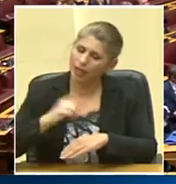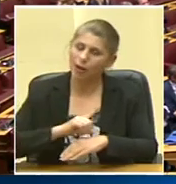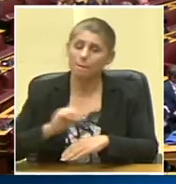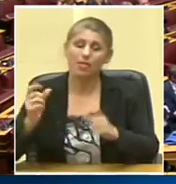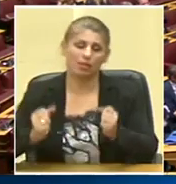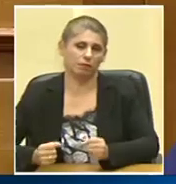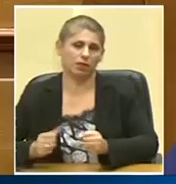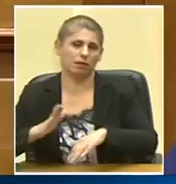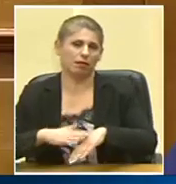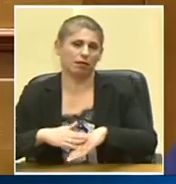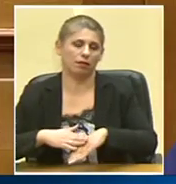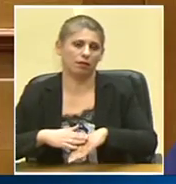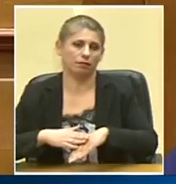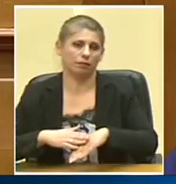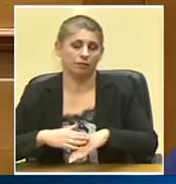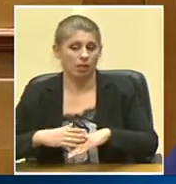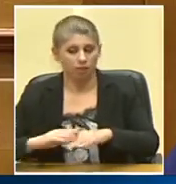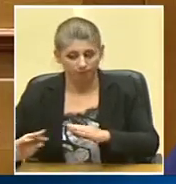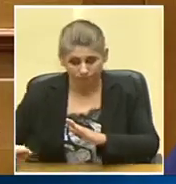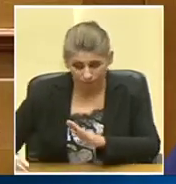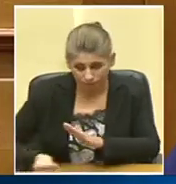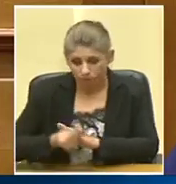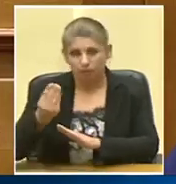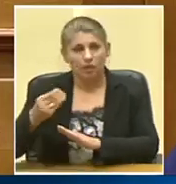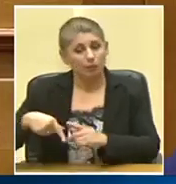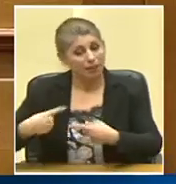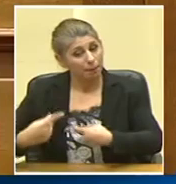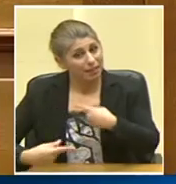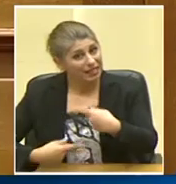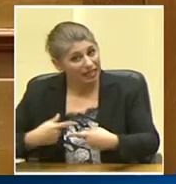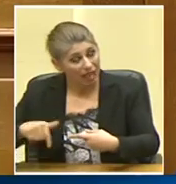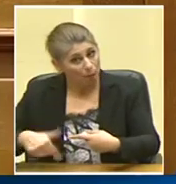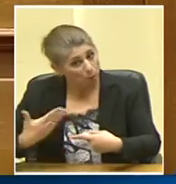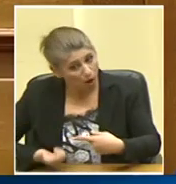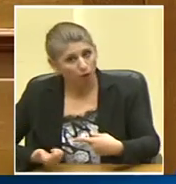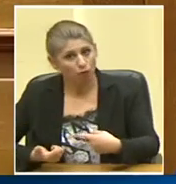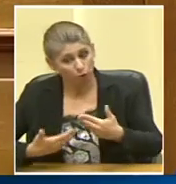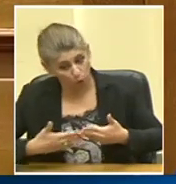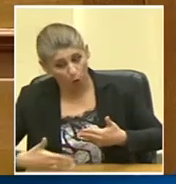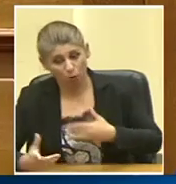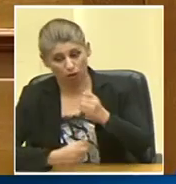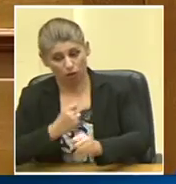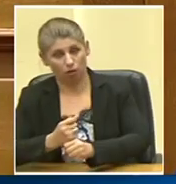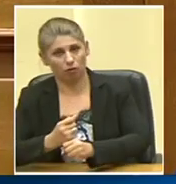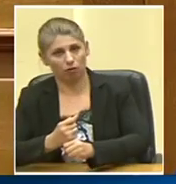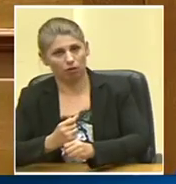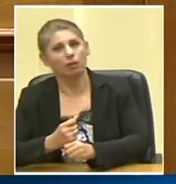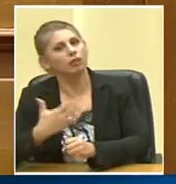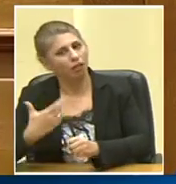θεσμικές. Να αντλήσουμε από την εμπειρία μας αυτή και να εξάγουμε αναγκαία